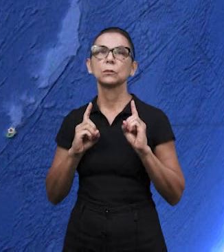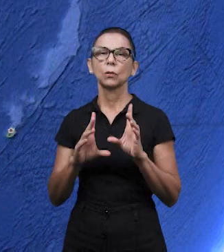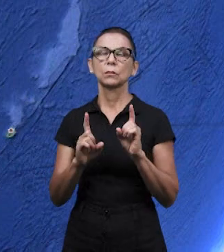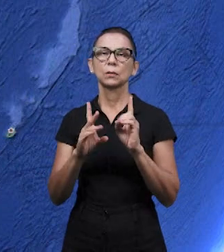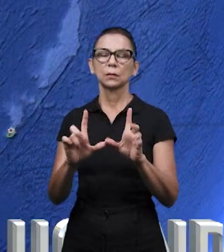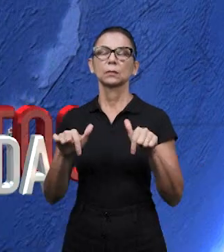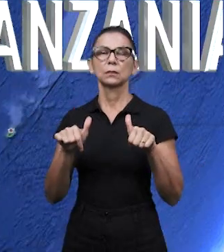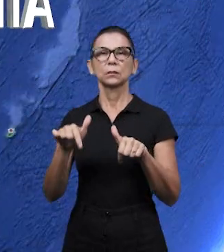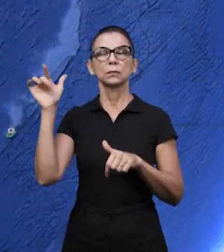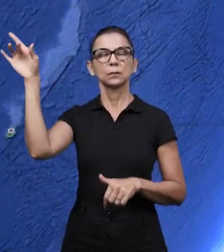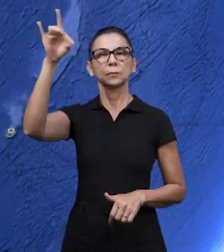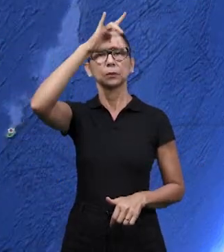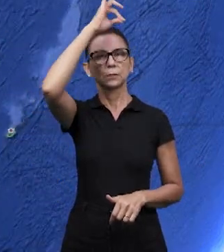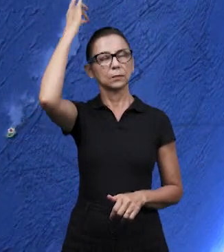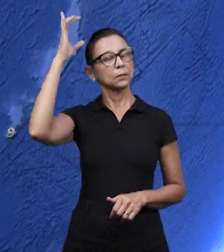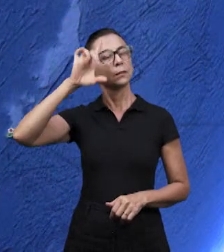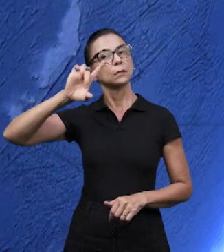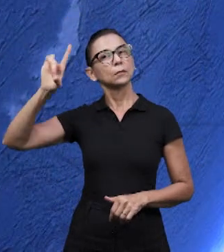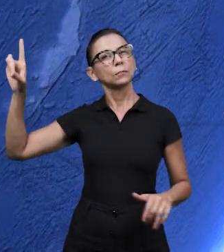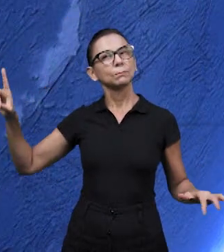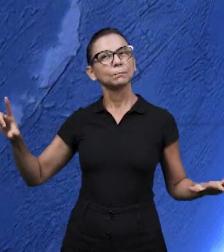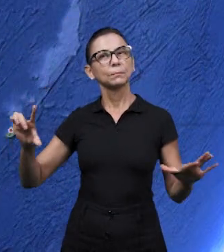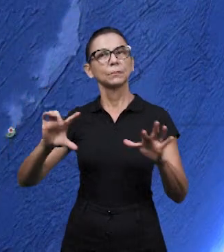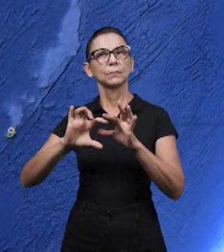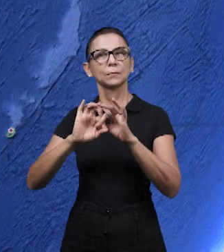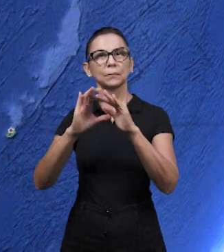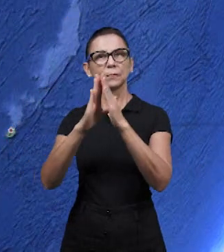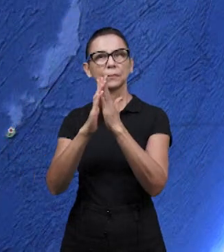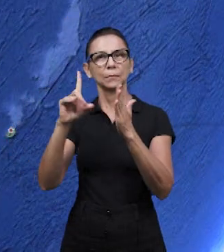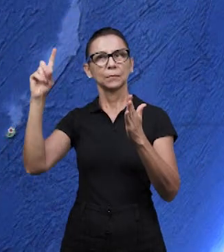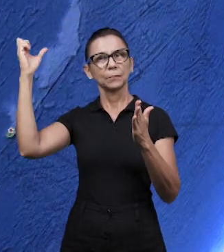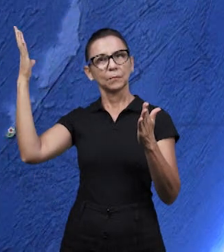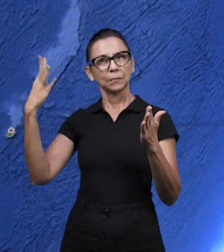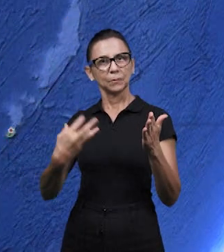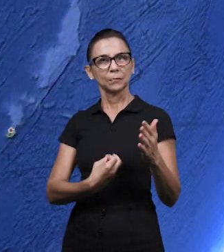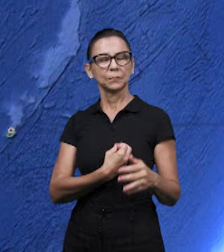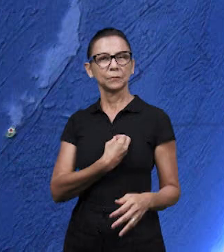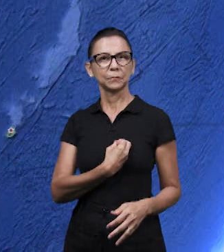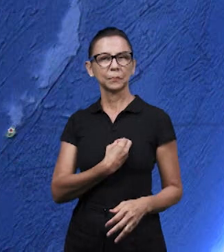du Saint-Esprit de Dieu et unies par la parole vivante.